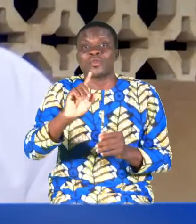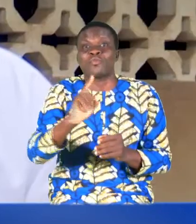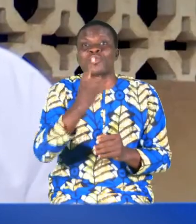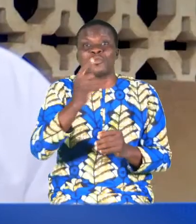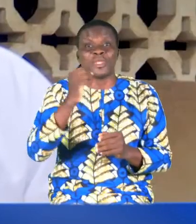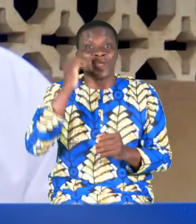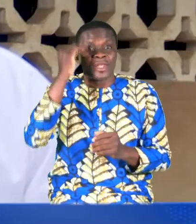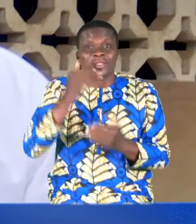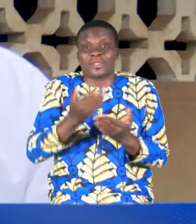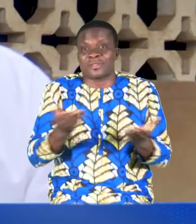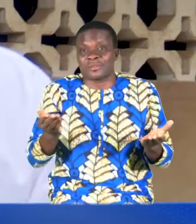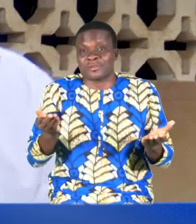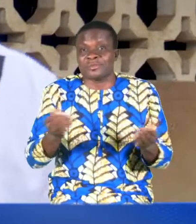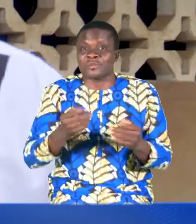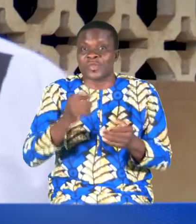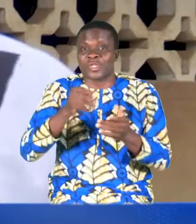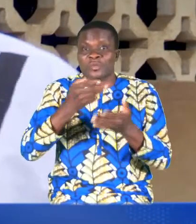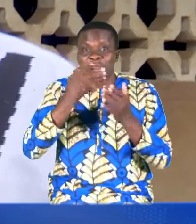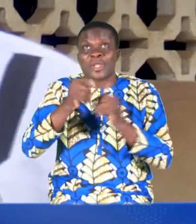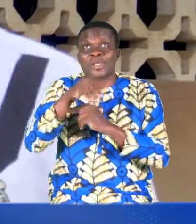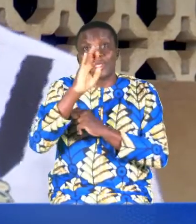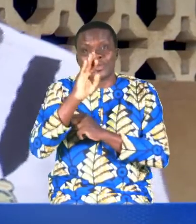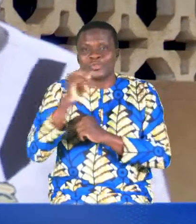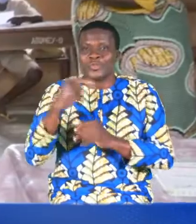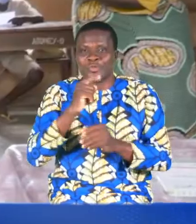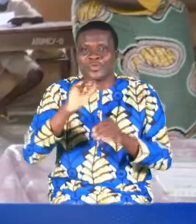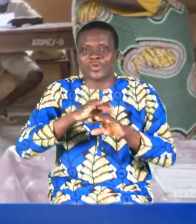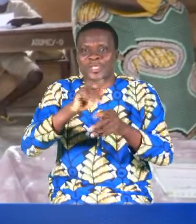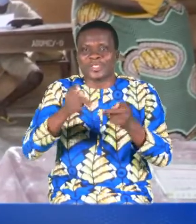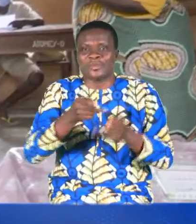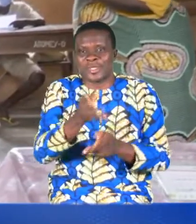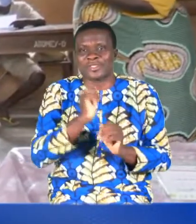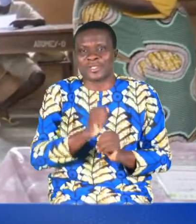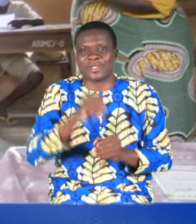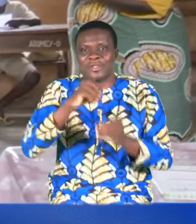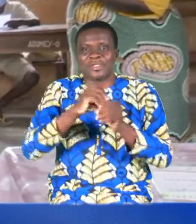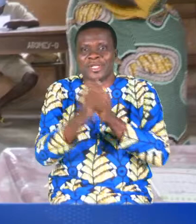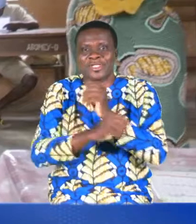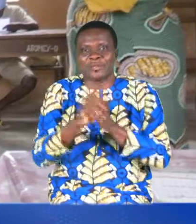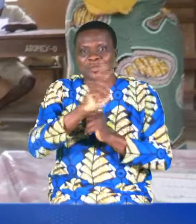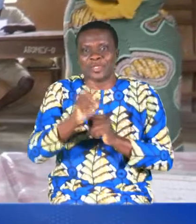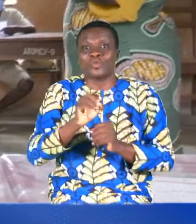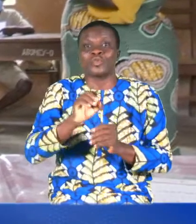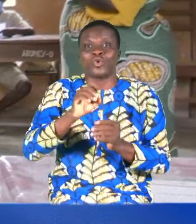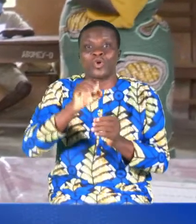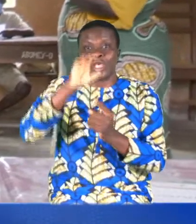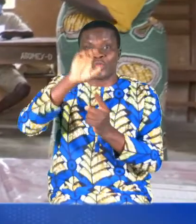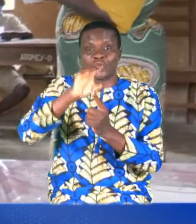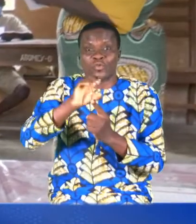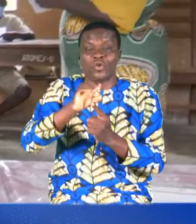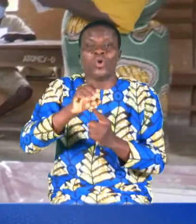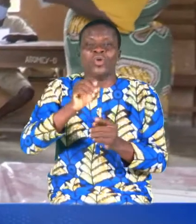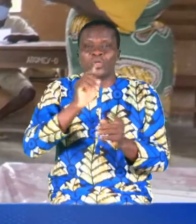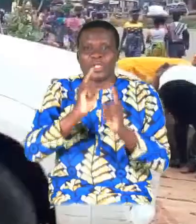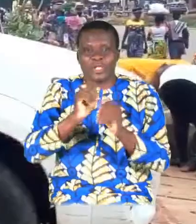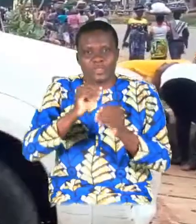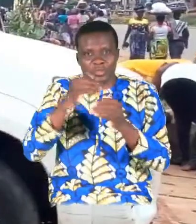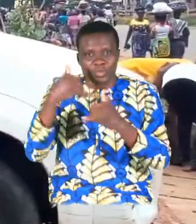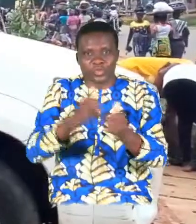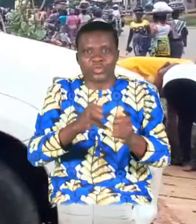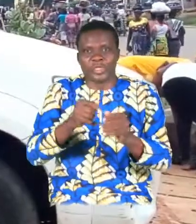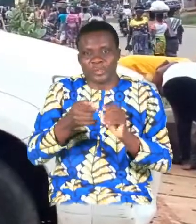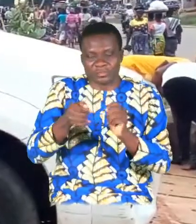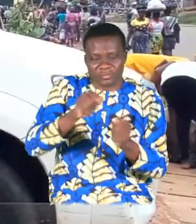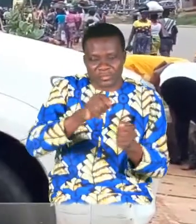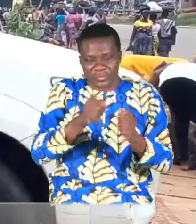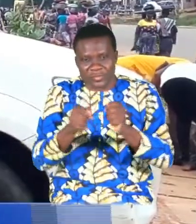tête. Inch'Allah, nous serons à cette place. Dans les départements du Zou et du Koufo, les consignes sont suivies et les derniers